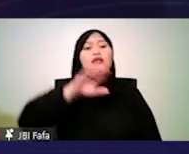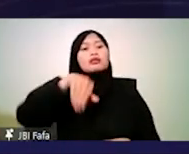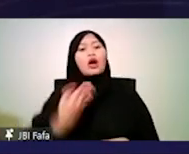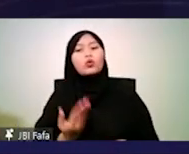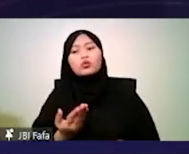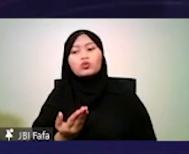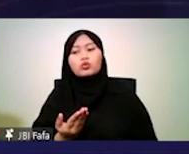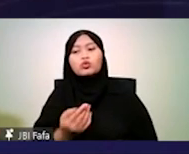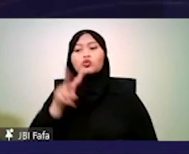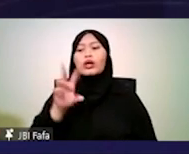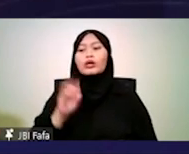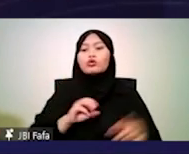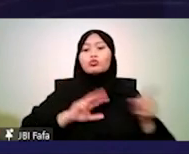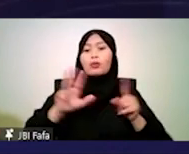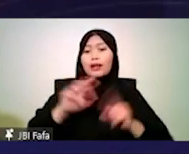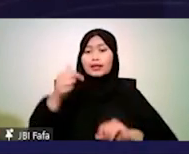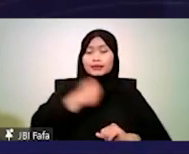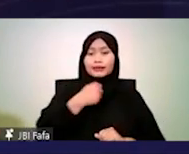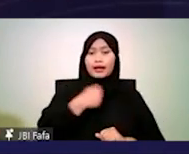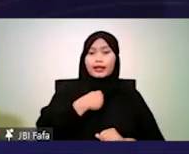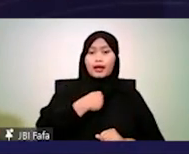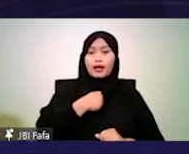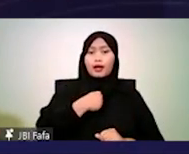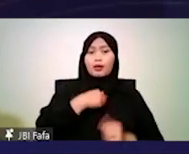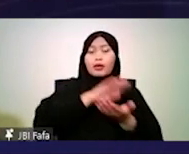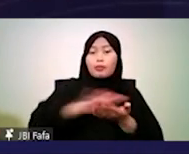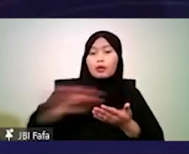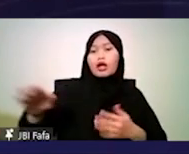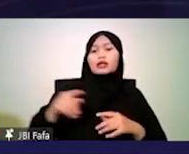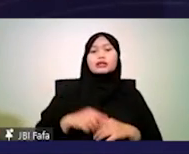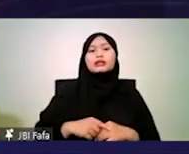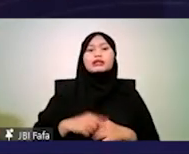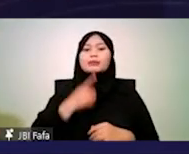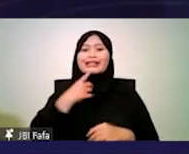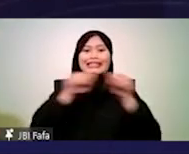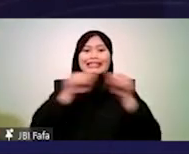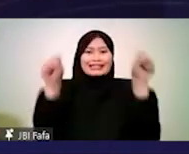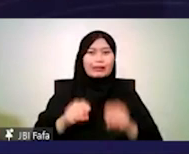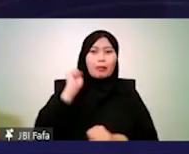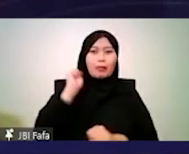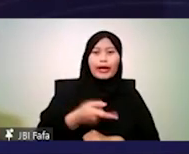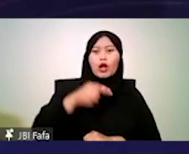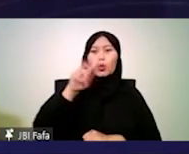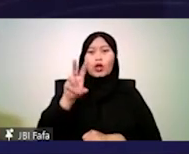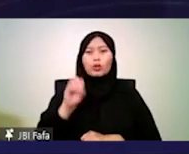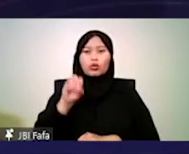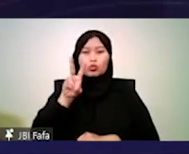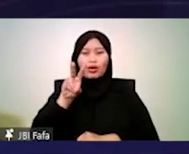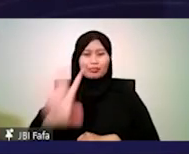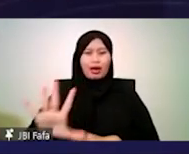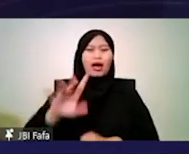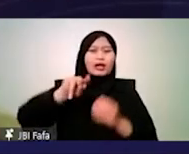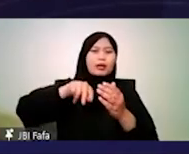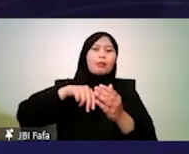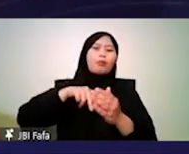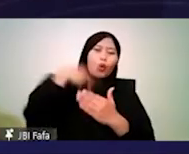2019 saya meluncurkan blueprint sistem pembayaran 20-25 itulah program lima